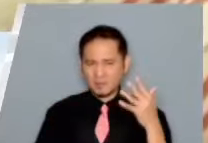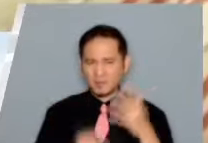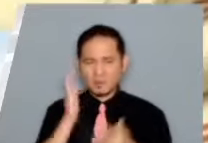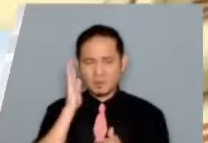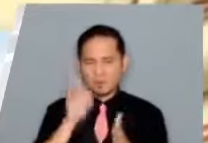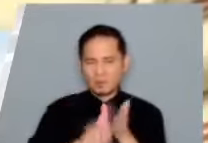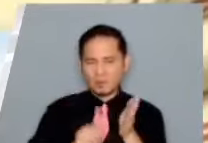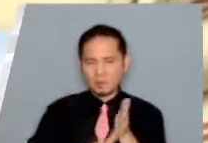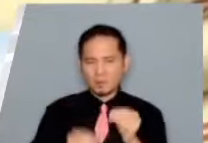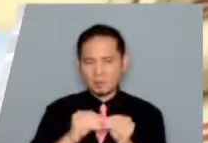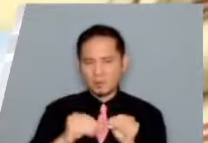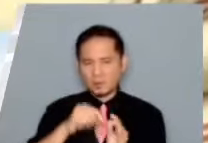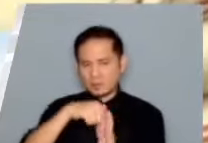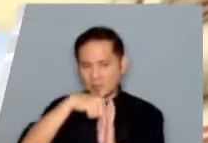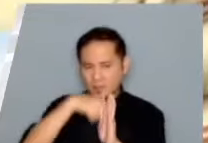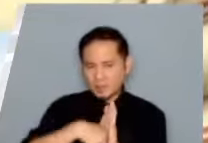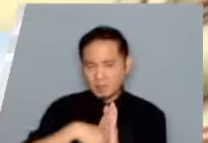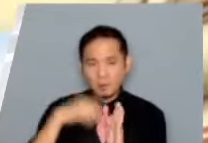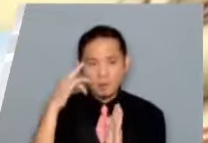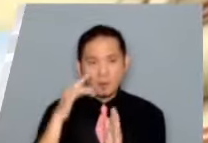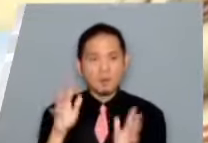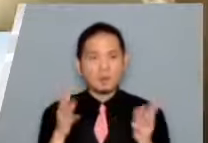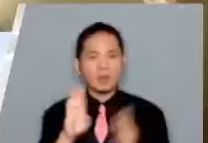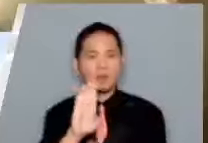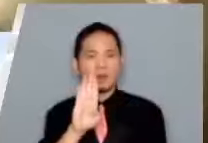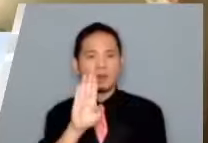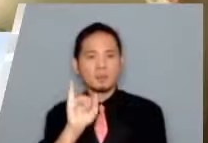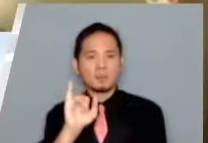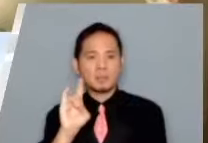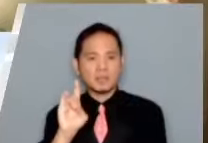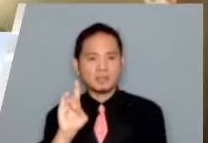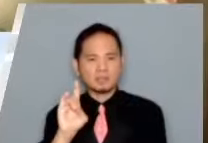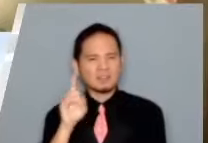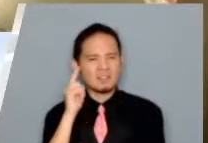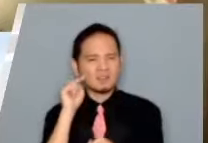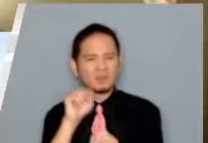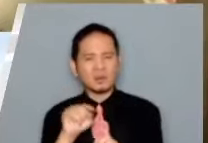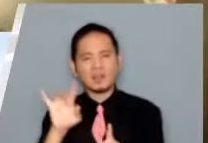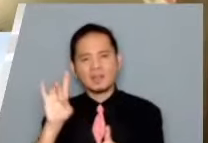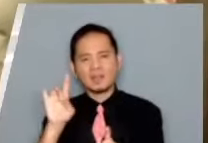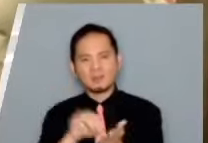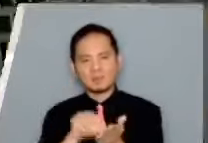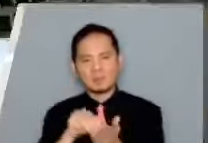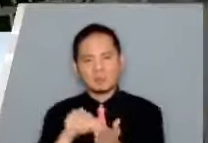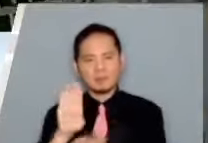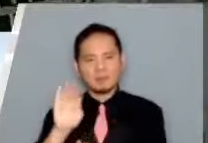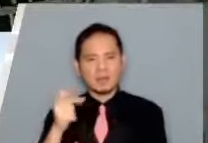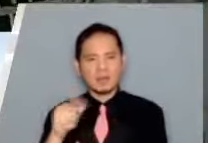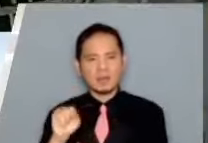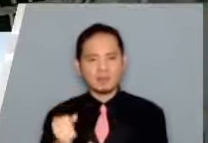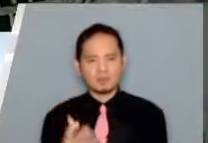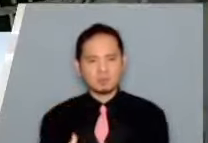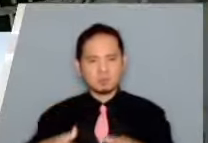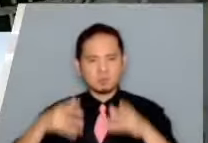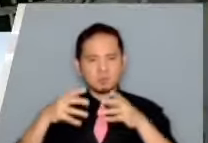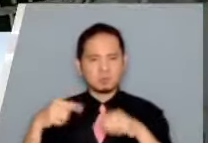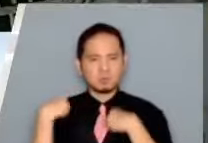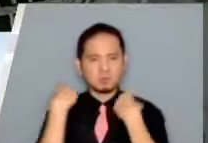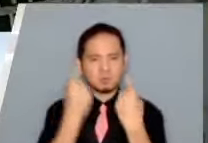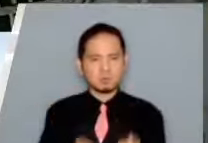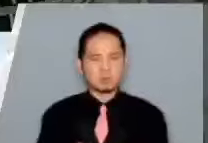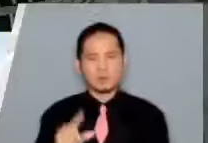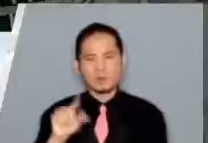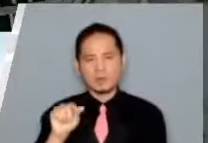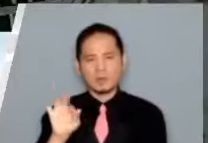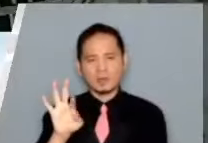bidding sa Tinatayang 8 million bags na lumang stock ng bigas mula noong 2019 ang omb goods man naman sinuspindi na